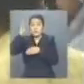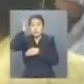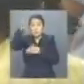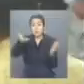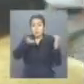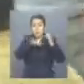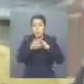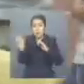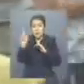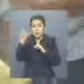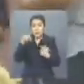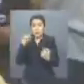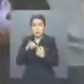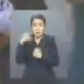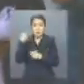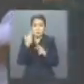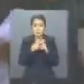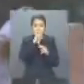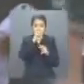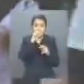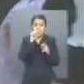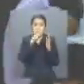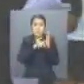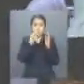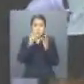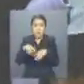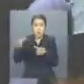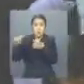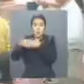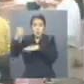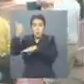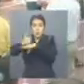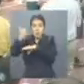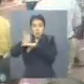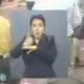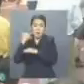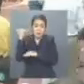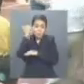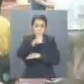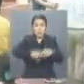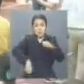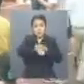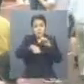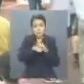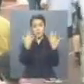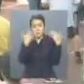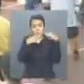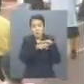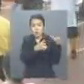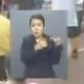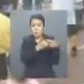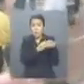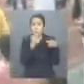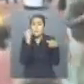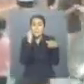าพของนายสมศักดิ์เทพสุทินแกนนำพรรคภูมิใจไทยไปร่วมในการเตะฟุตบอลนัดกระชับมิตรกับกลุ่มบ้านเลขที่